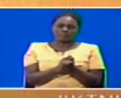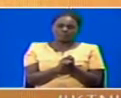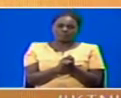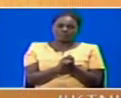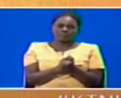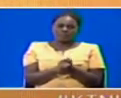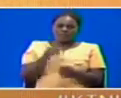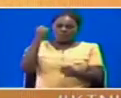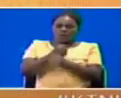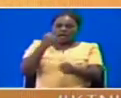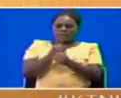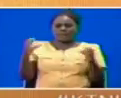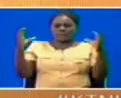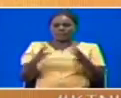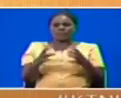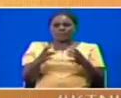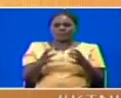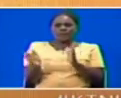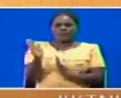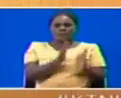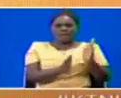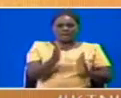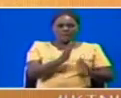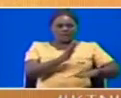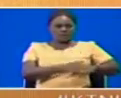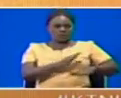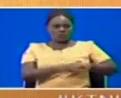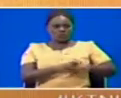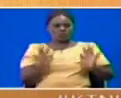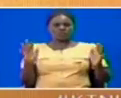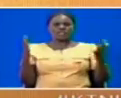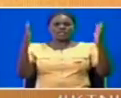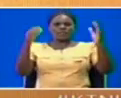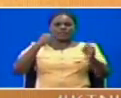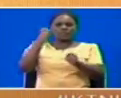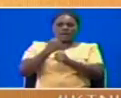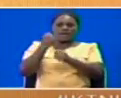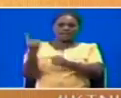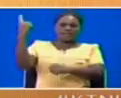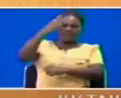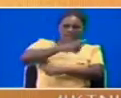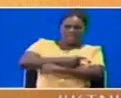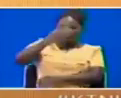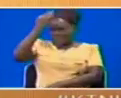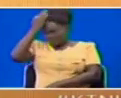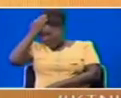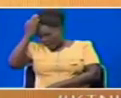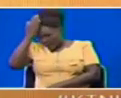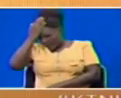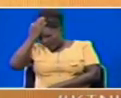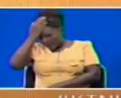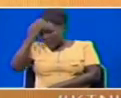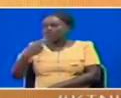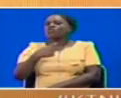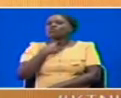Muungano wa wafanyikazi nchini COTU umeandaa mpango kabambe wa kuadhimisha siku ya wafanyikazi duniani hapo Jumatatu. Katibu mkuu wa chama